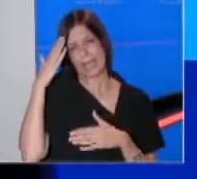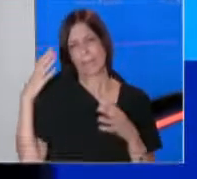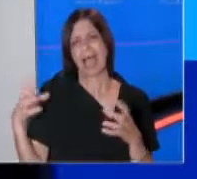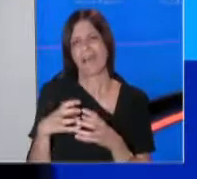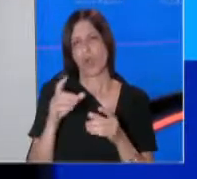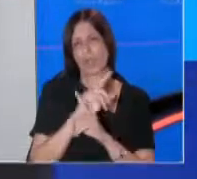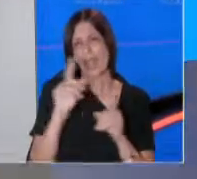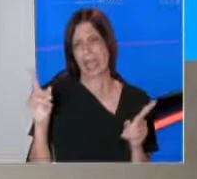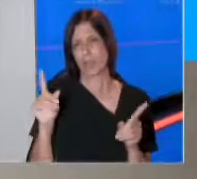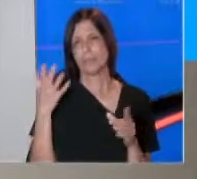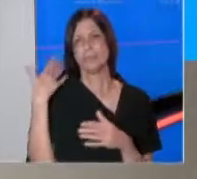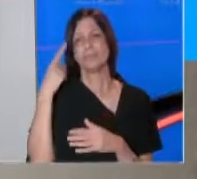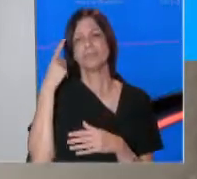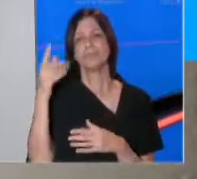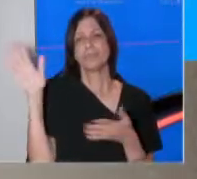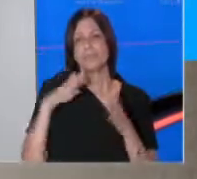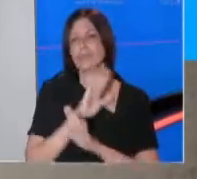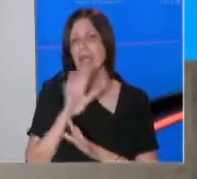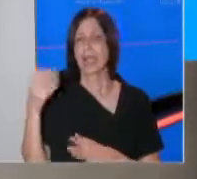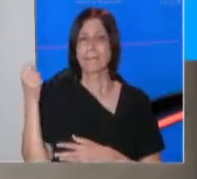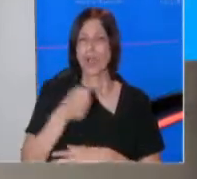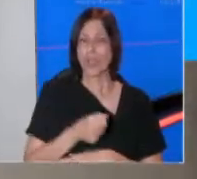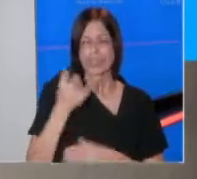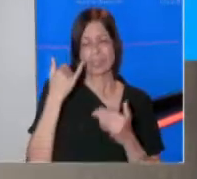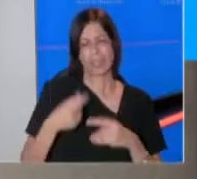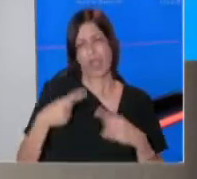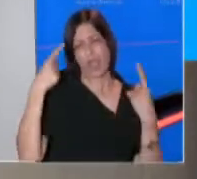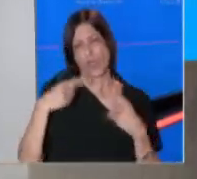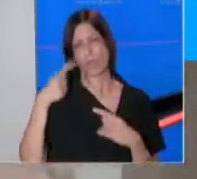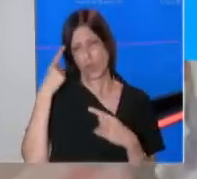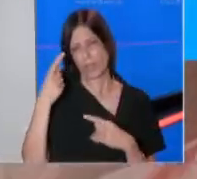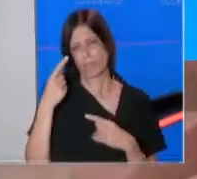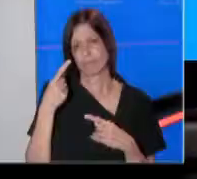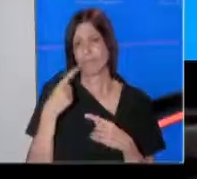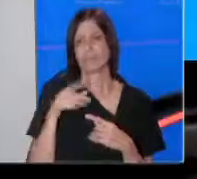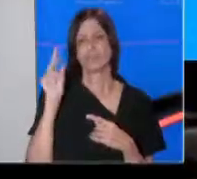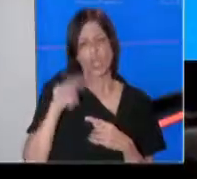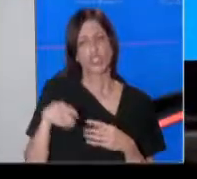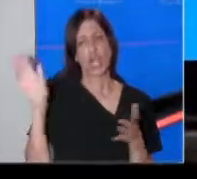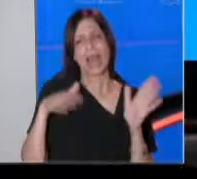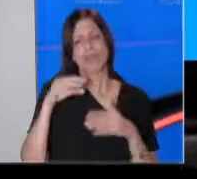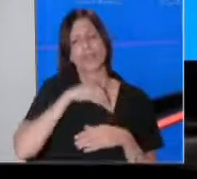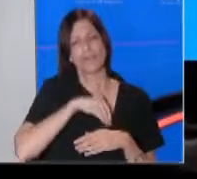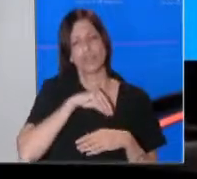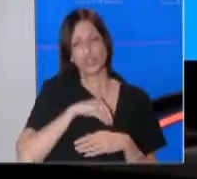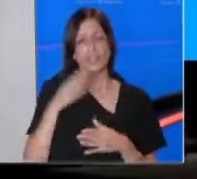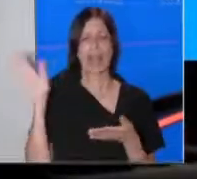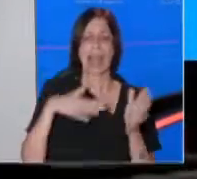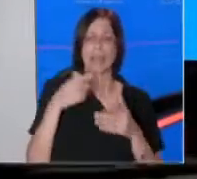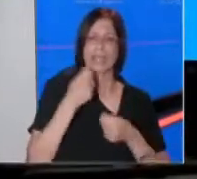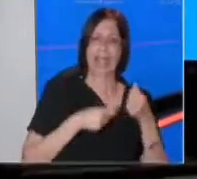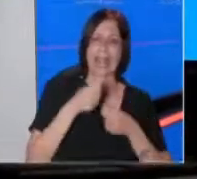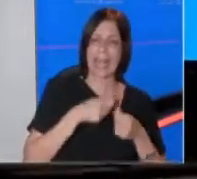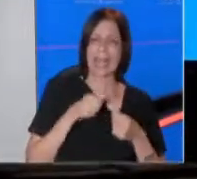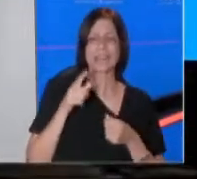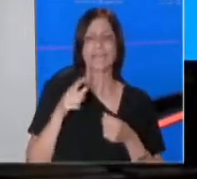אחרות. אם פעם תחשבו שאלימות זה רק מכות, אז היום יודעים, אני חושבת, הרבה יותר טוב שיש אלימות נפשית ואלימות כלכלית, וכמובן